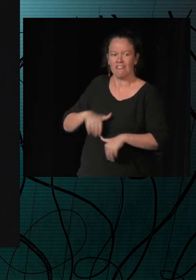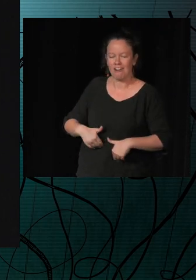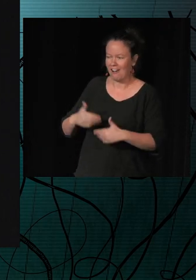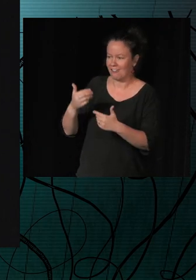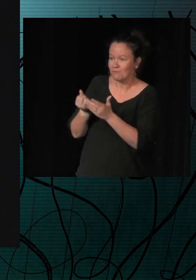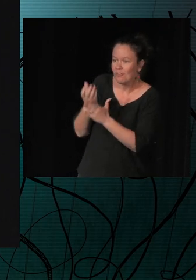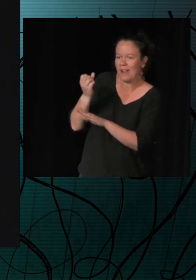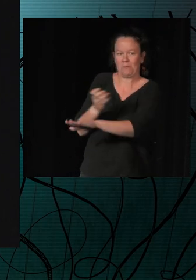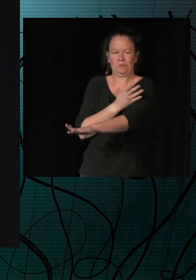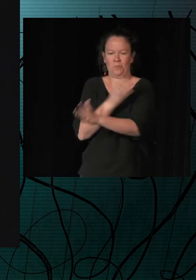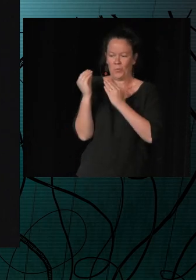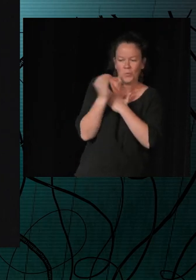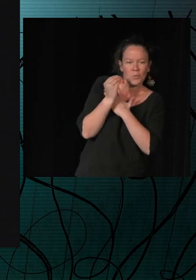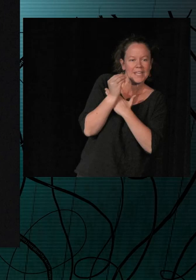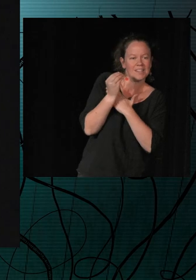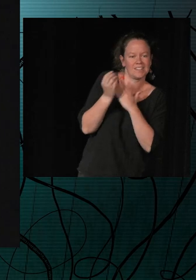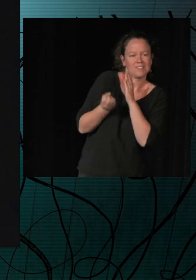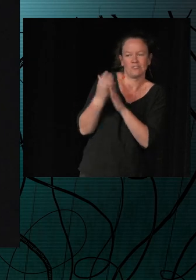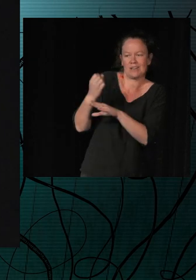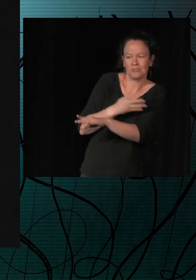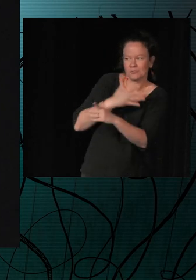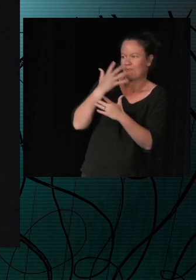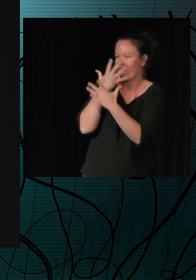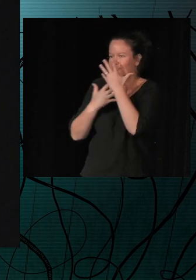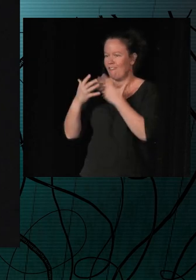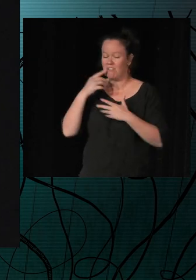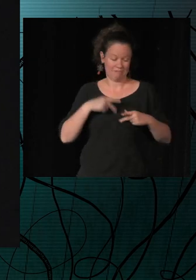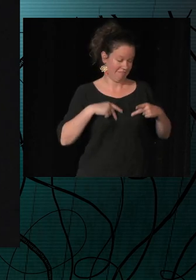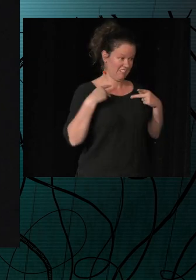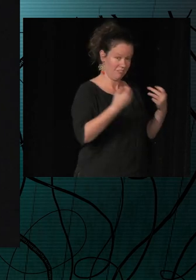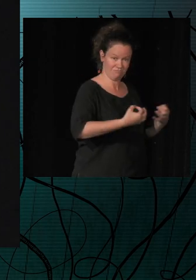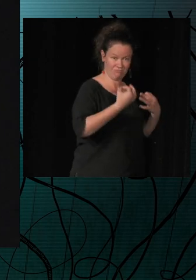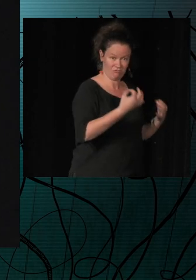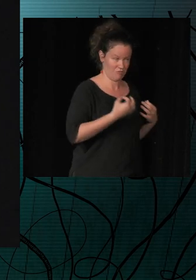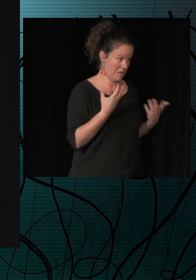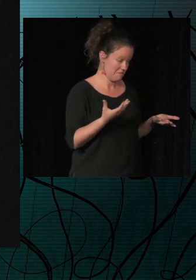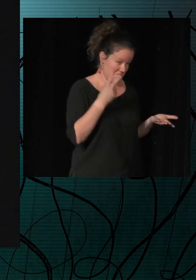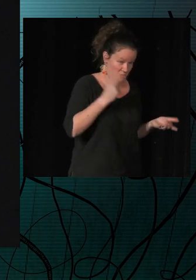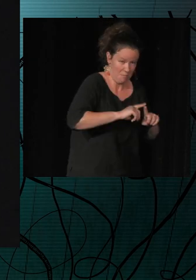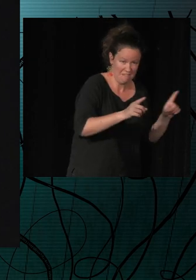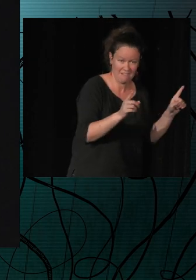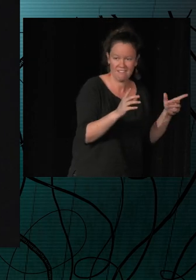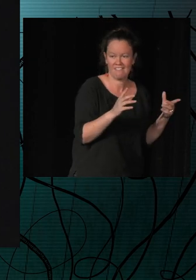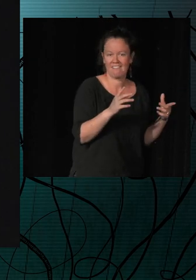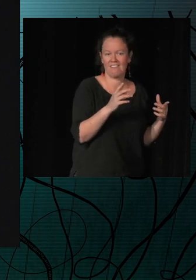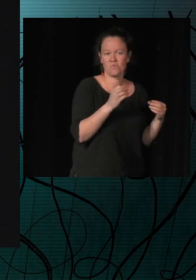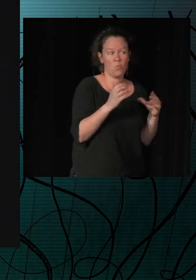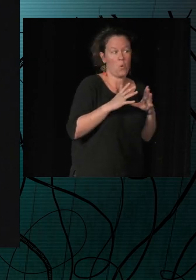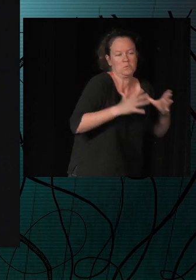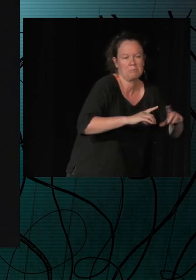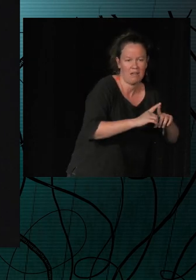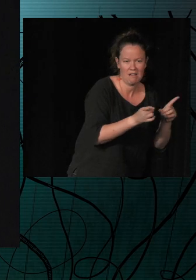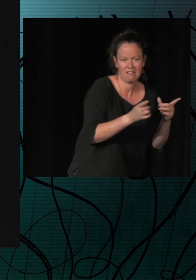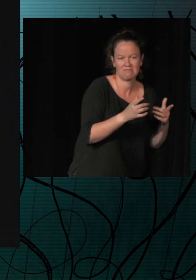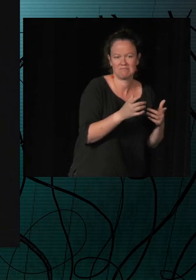de de la vie d'une et de se confronter à des choses avec lesquelles on nose pas forcément se confronter par exemple dans dans la vie réelle quand c'est d'un